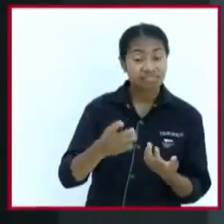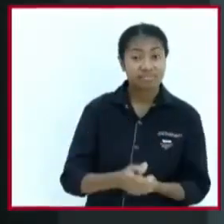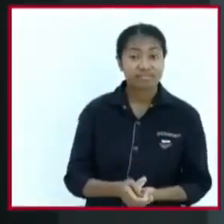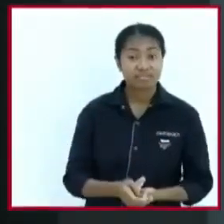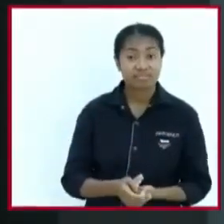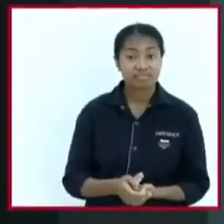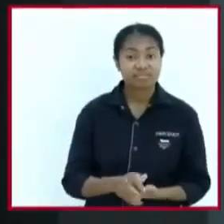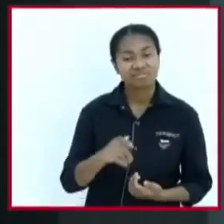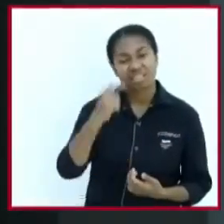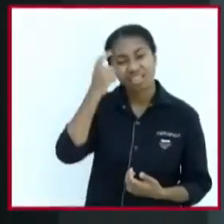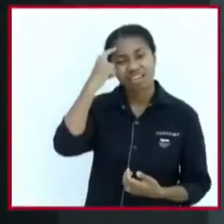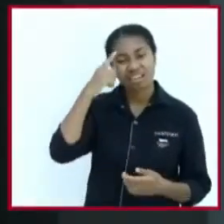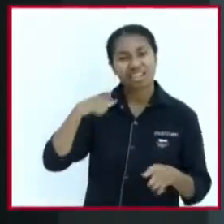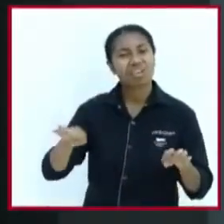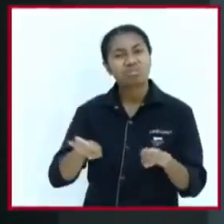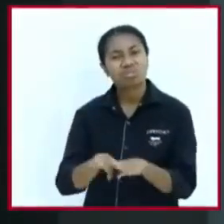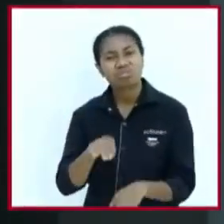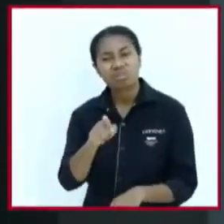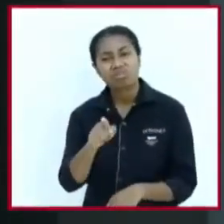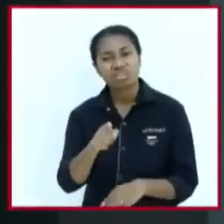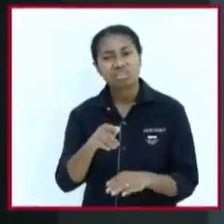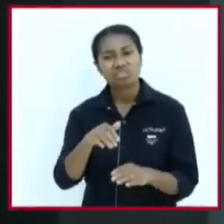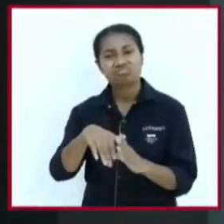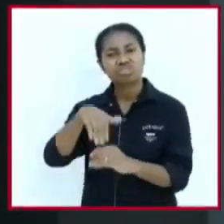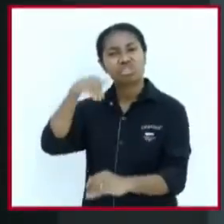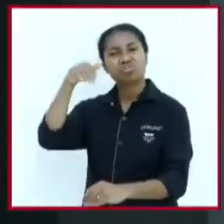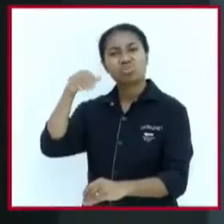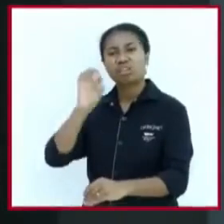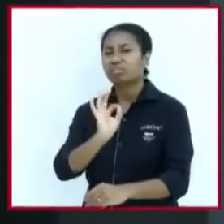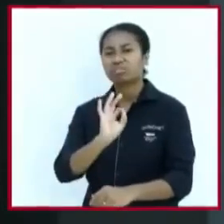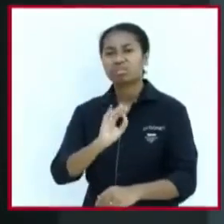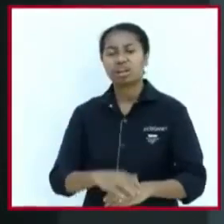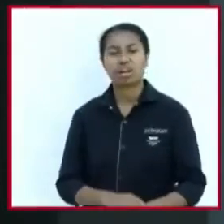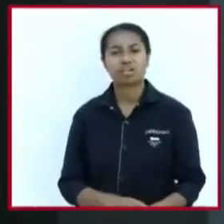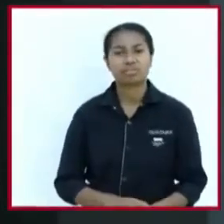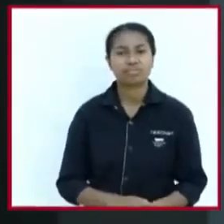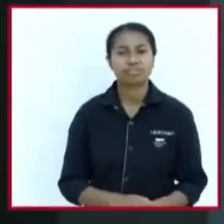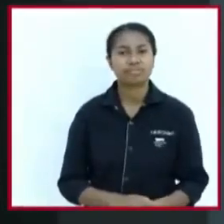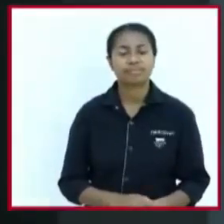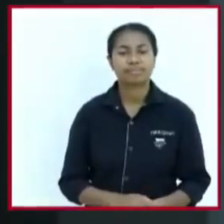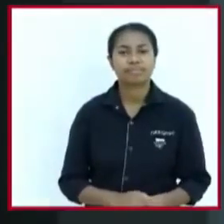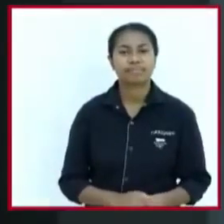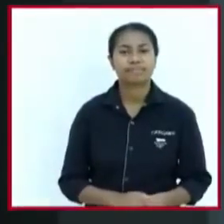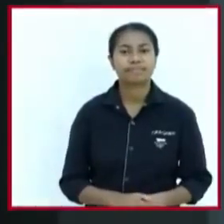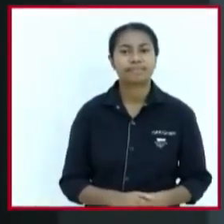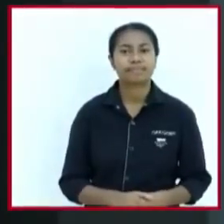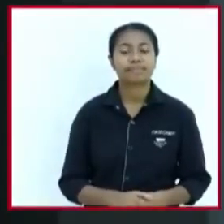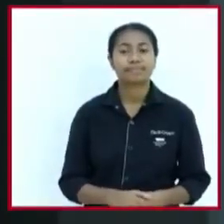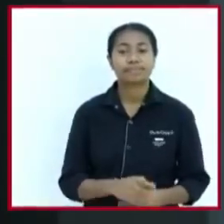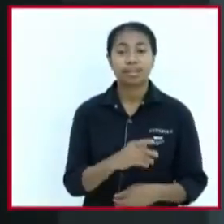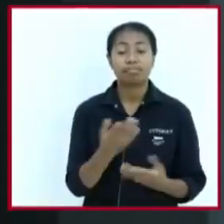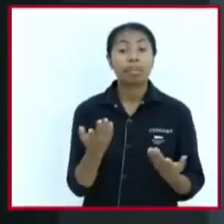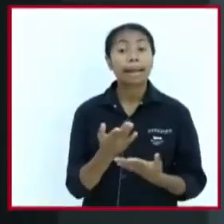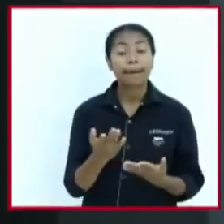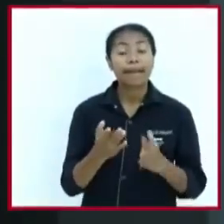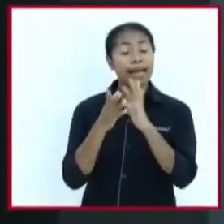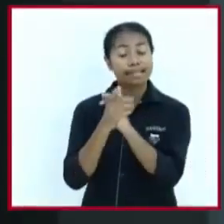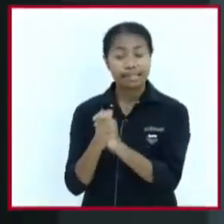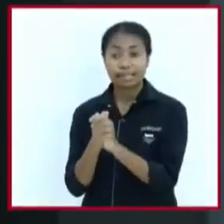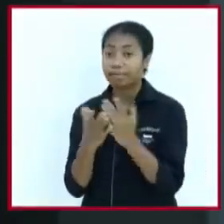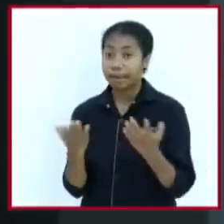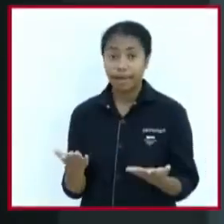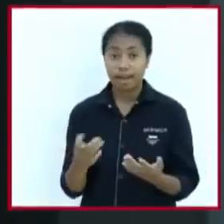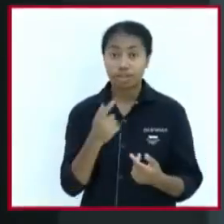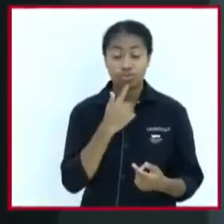Hai tertutup berarti kamu masih di luar tapi bagaimana dengan Kristen Kristen mempunyai Yesus